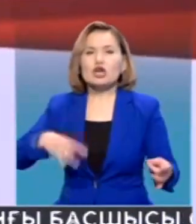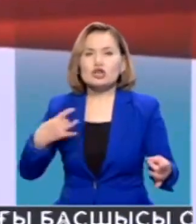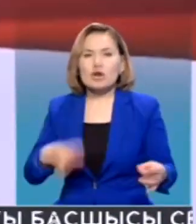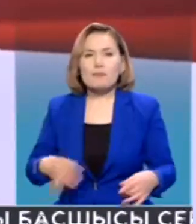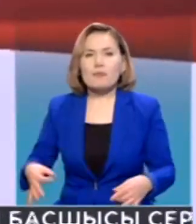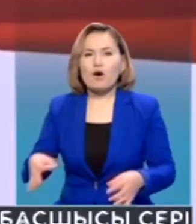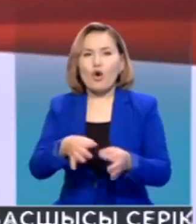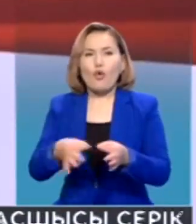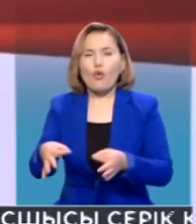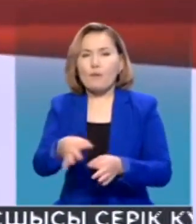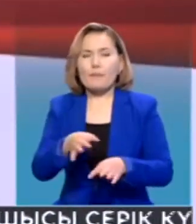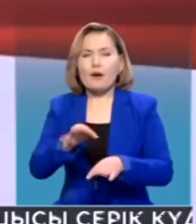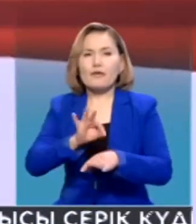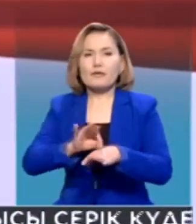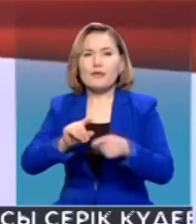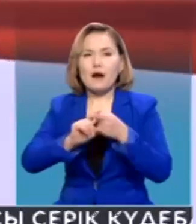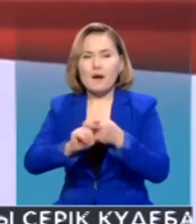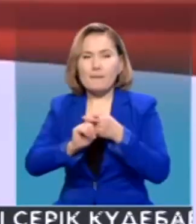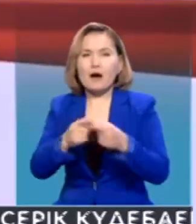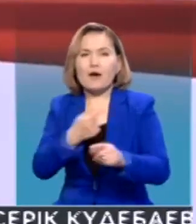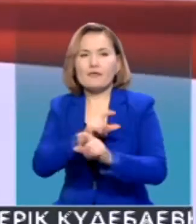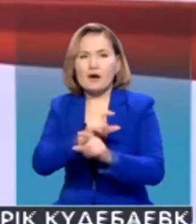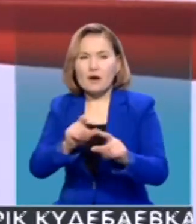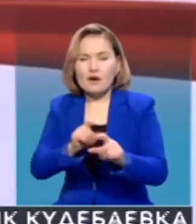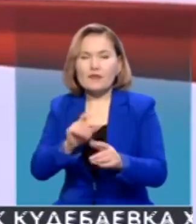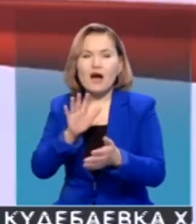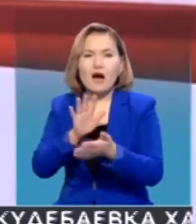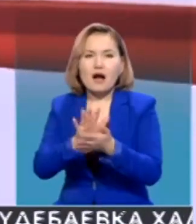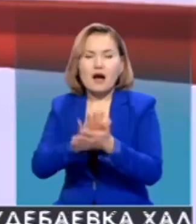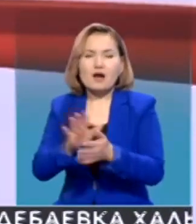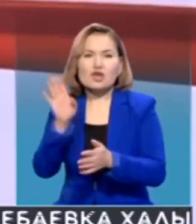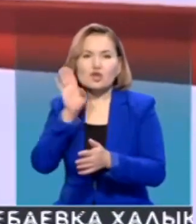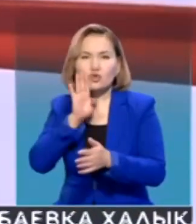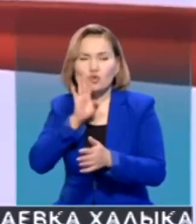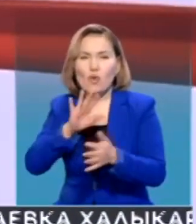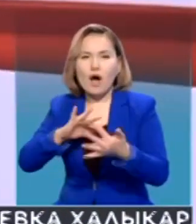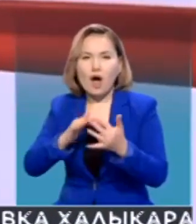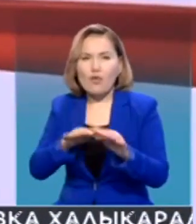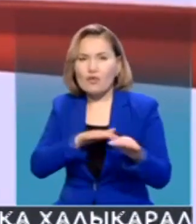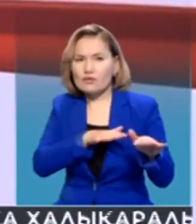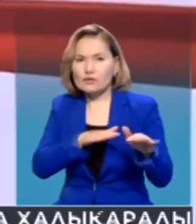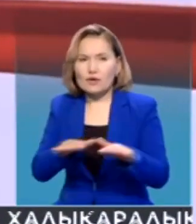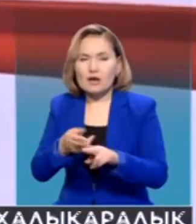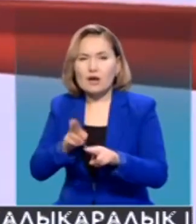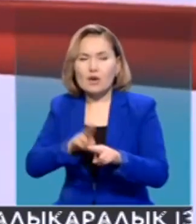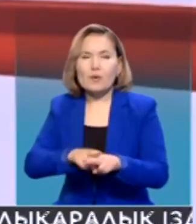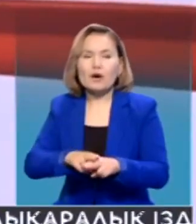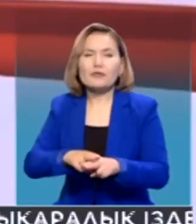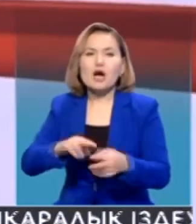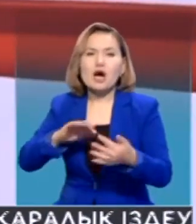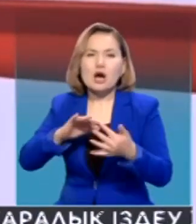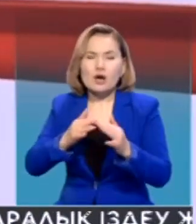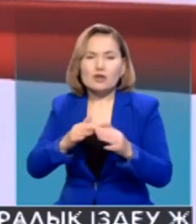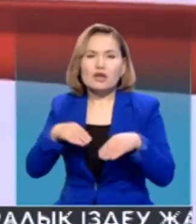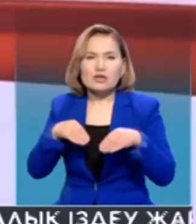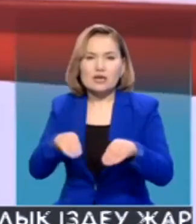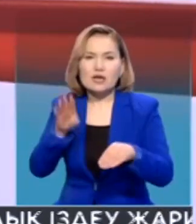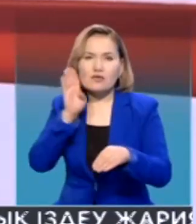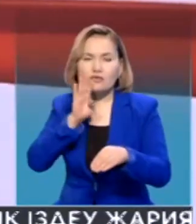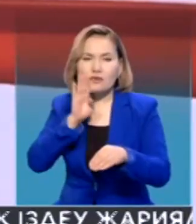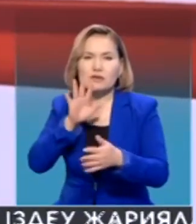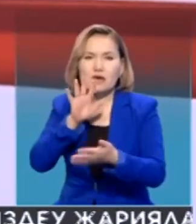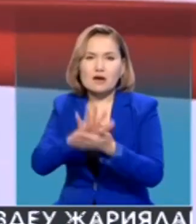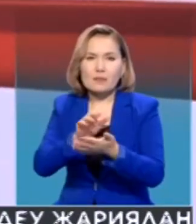Жамбыл облысында жұқпалы аурулар ауруханасынан шыққан кәріз суы ауылға ағып жатыр. Сарқынды су елдің егістігіне де жайылған.